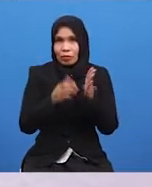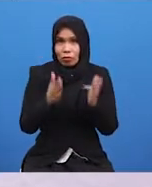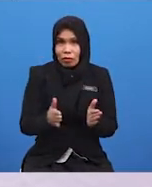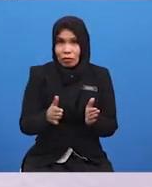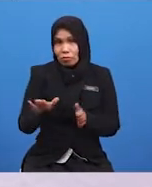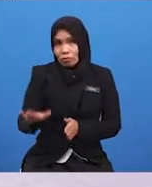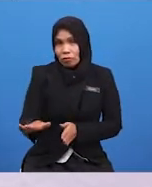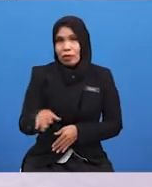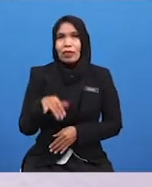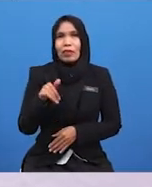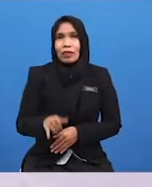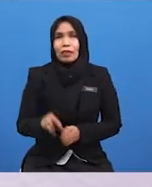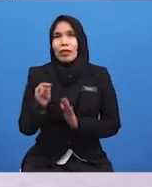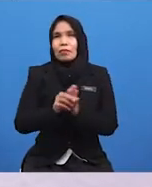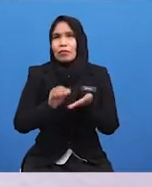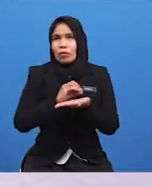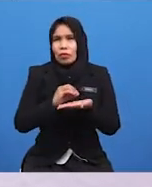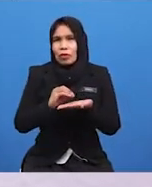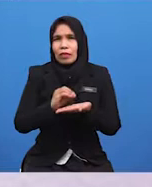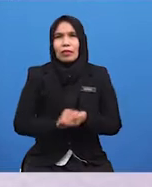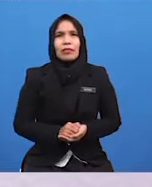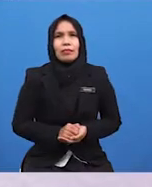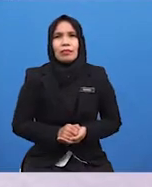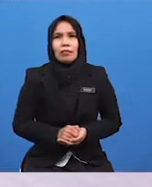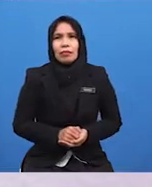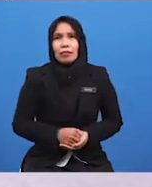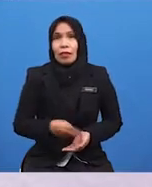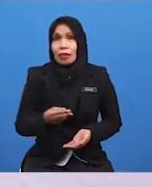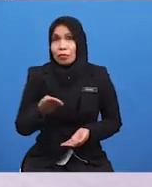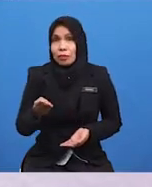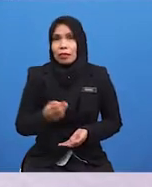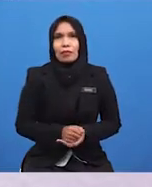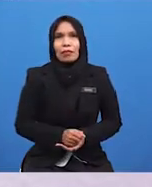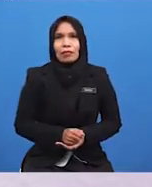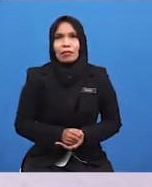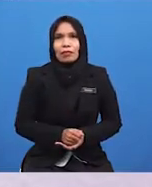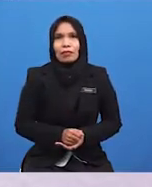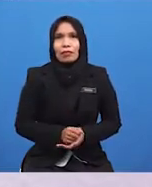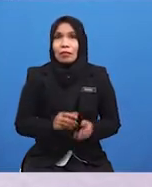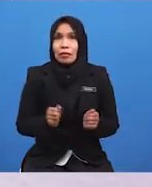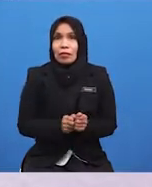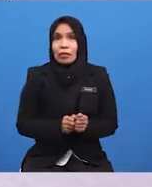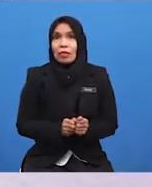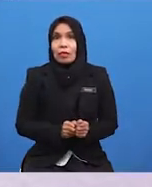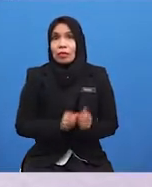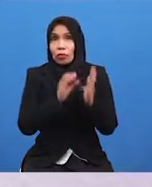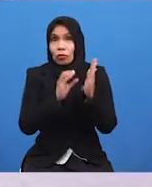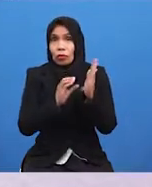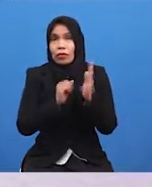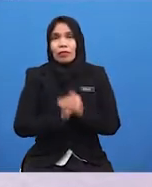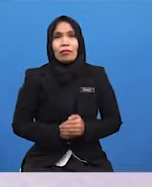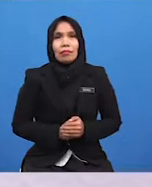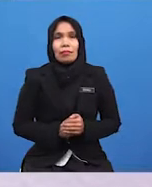budak merusakkan harta benda dengan mencontreng dinding di tempat